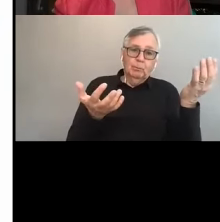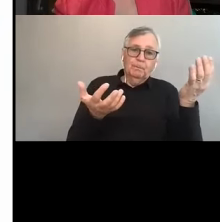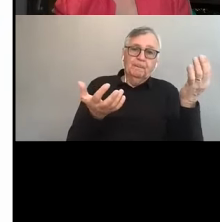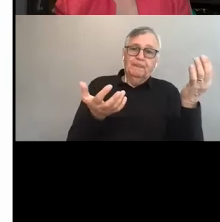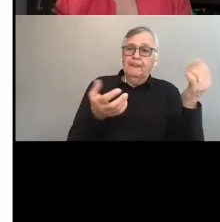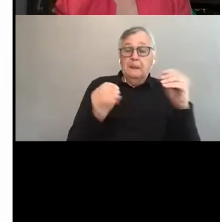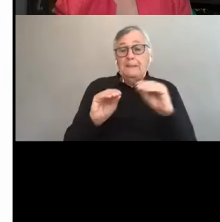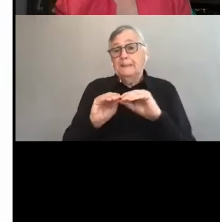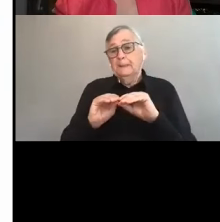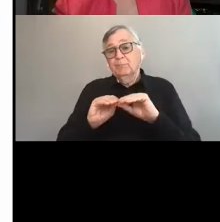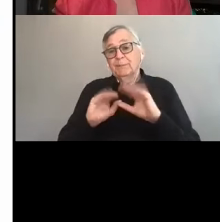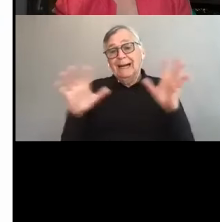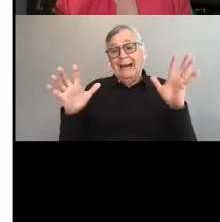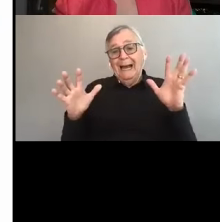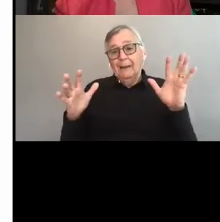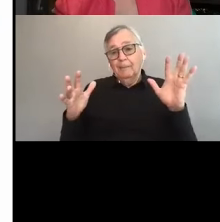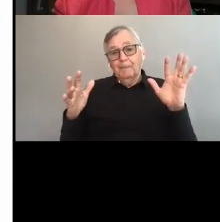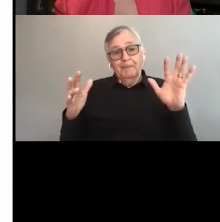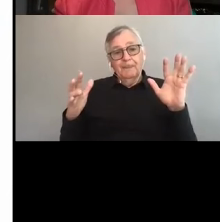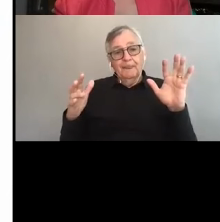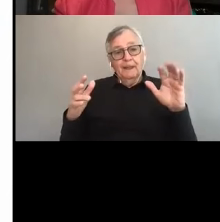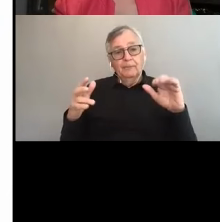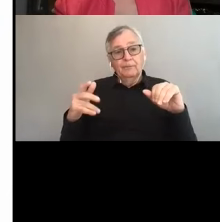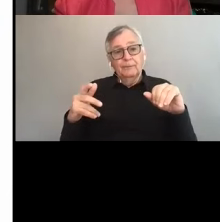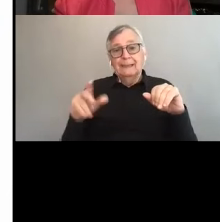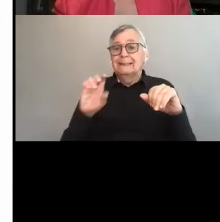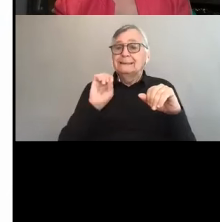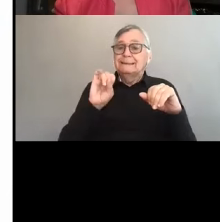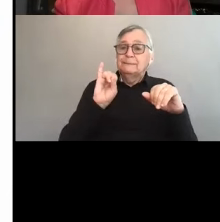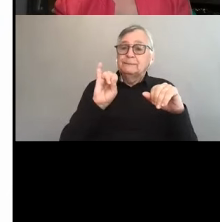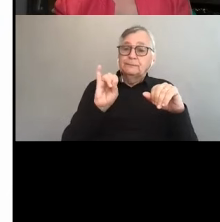c'est clair que si on regarde